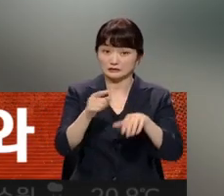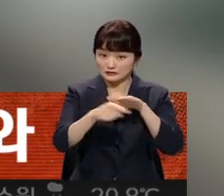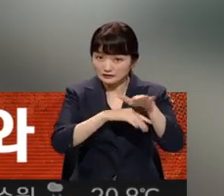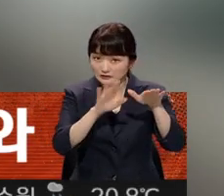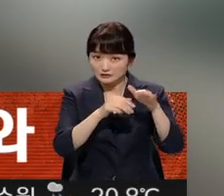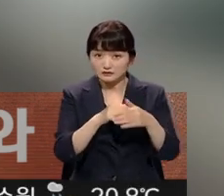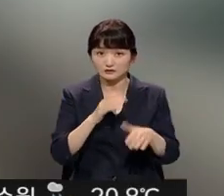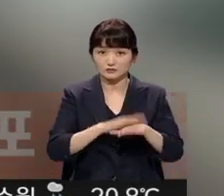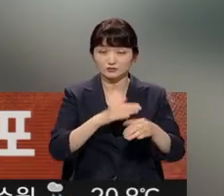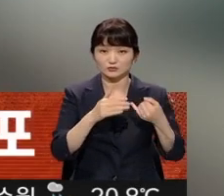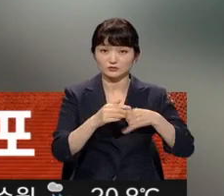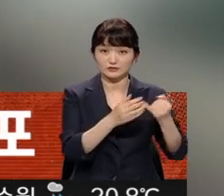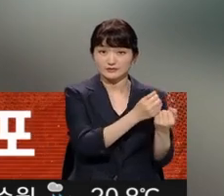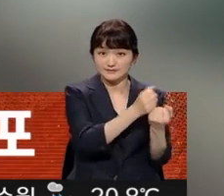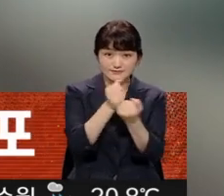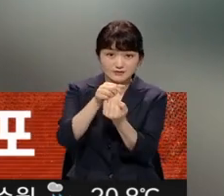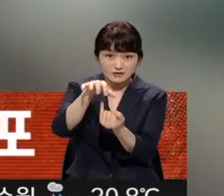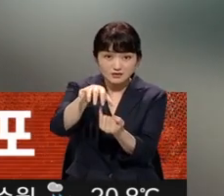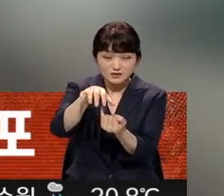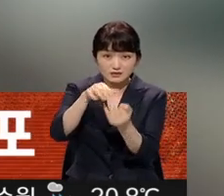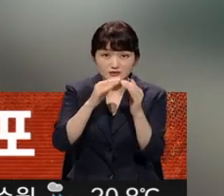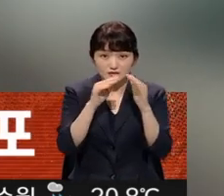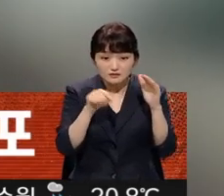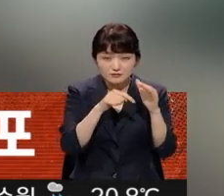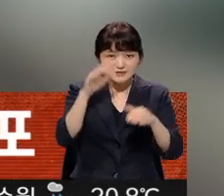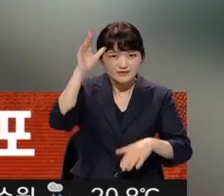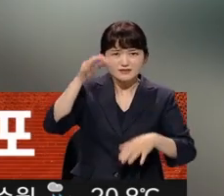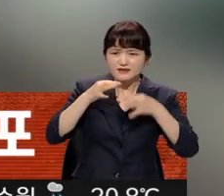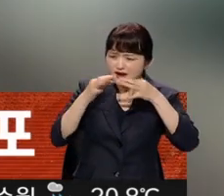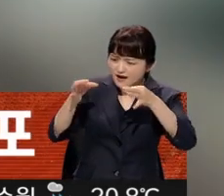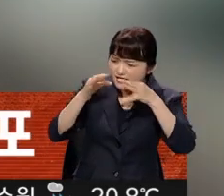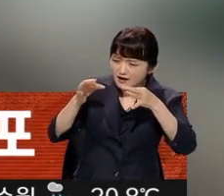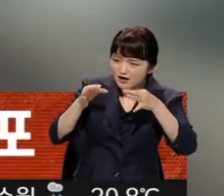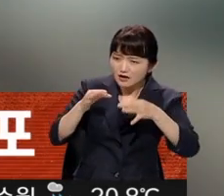손녀를 납치까지 하려고 했는데 집 안에 있던 개가 짖어서